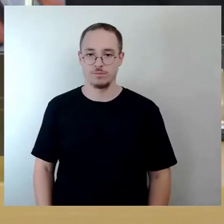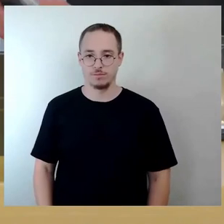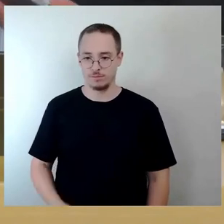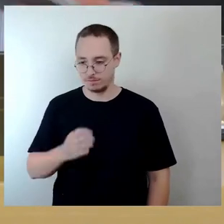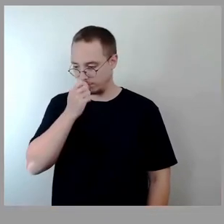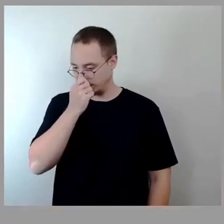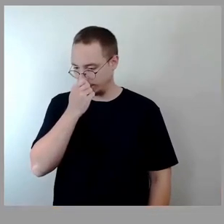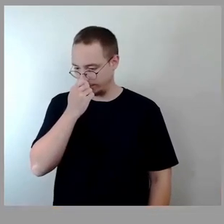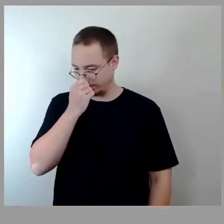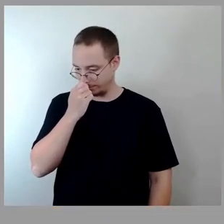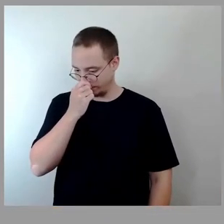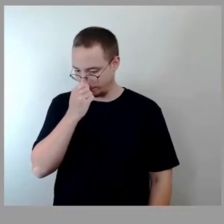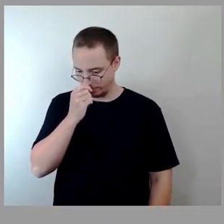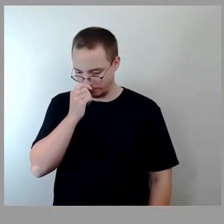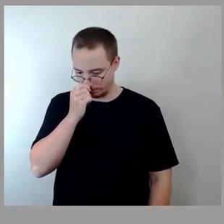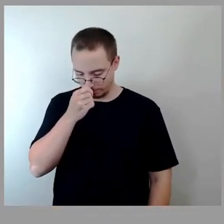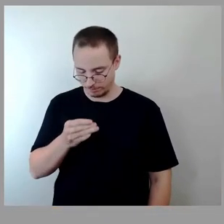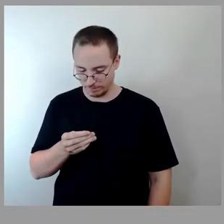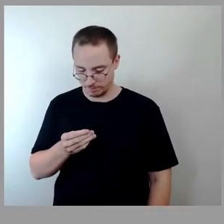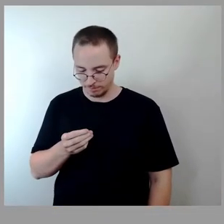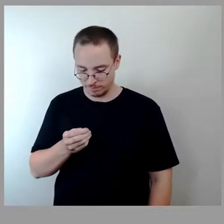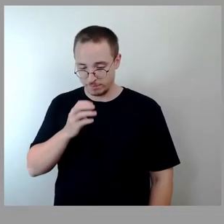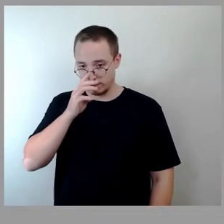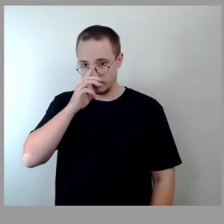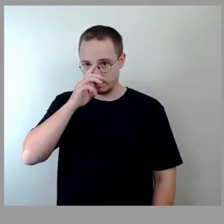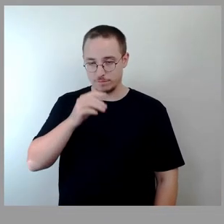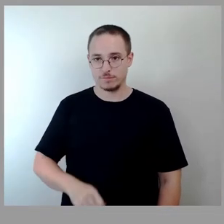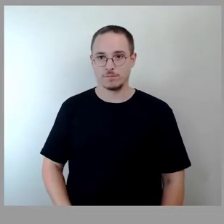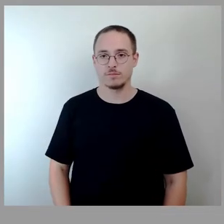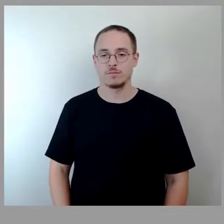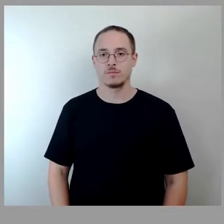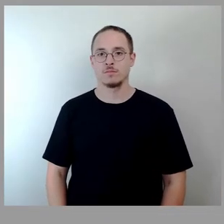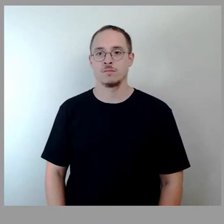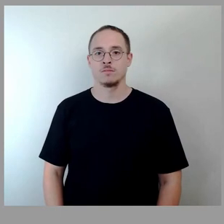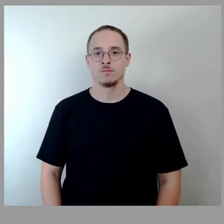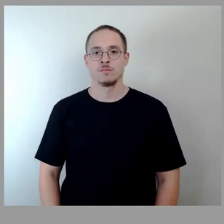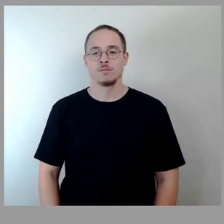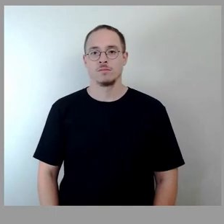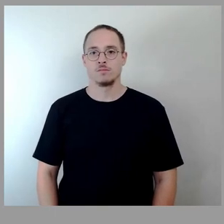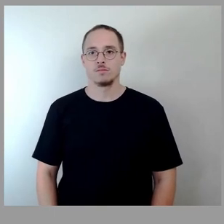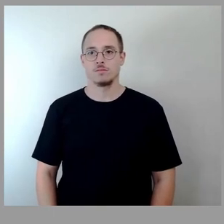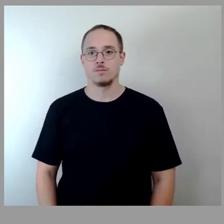federführenden Ausschussbericht zur Abstimmung. Wer hier zustimmen kann, den bitte ich um das Stimmzeichen.